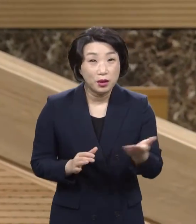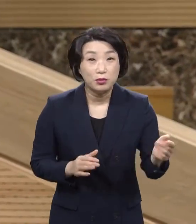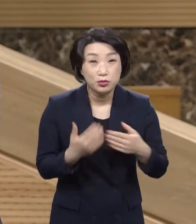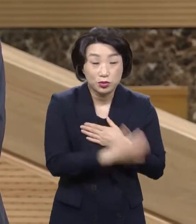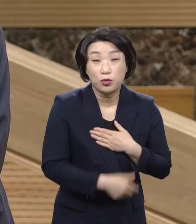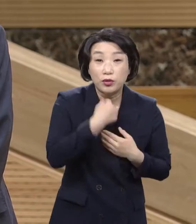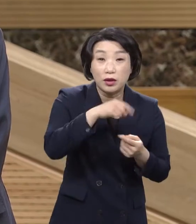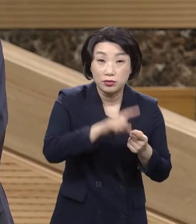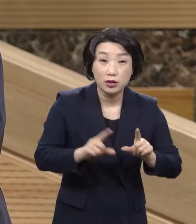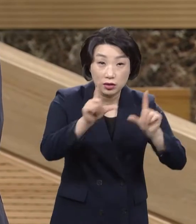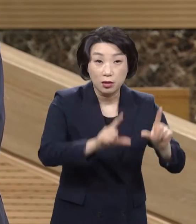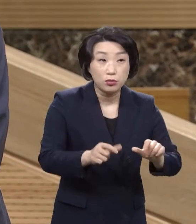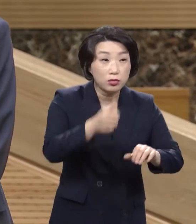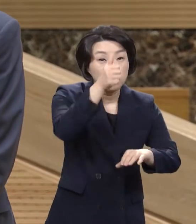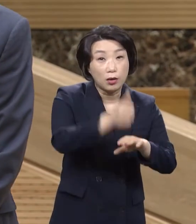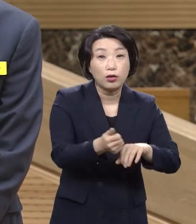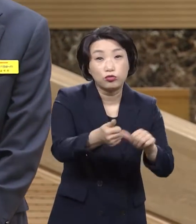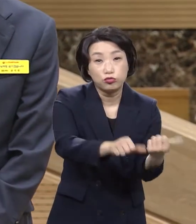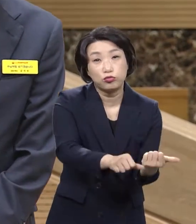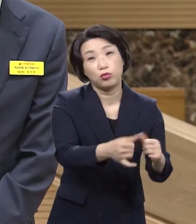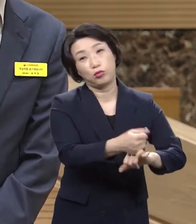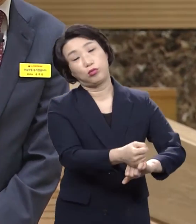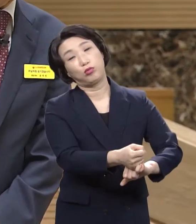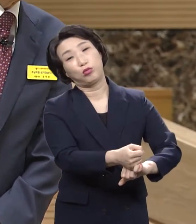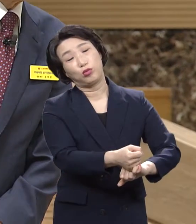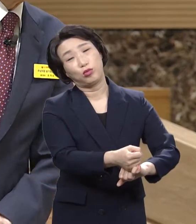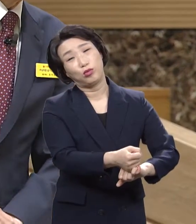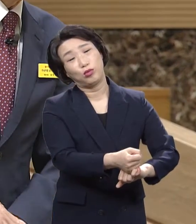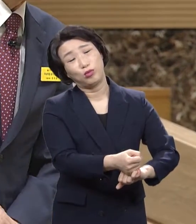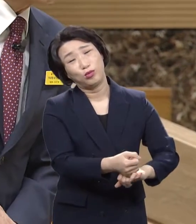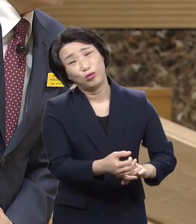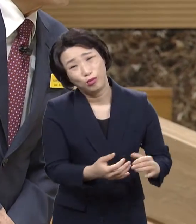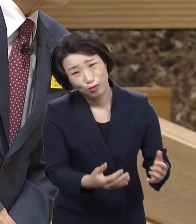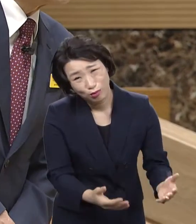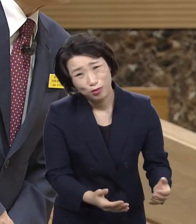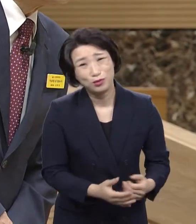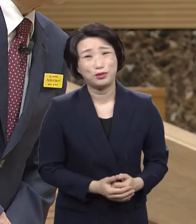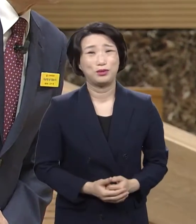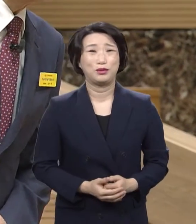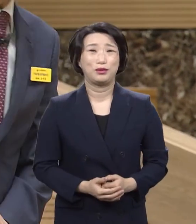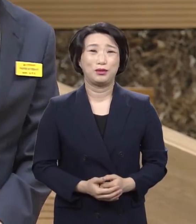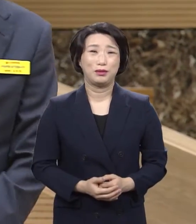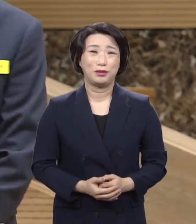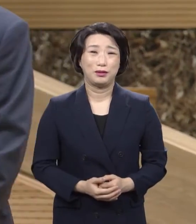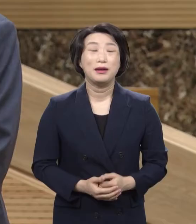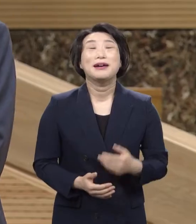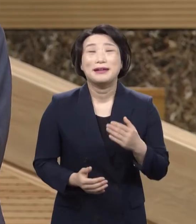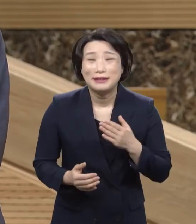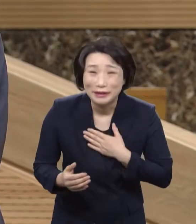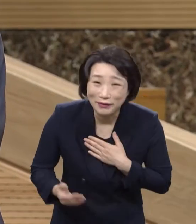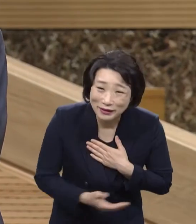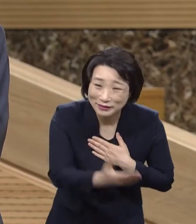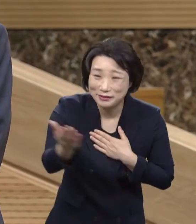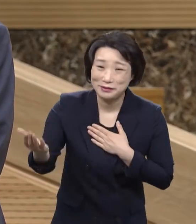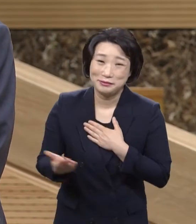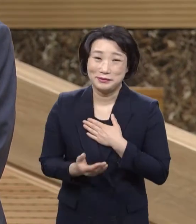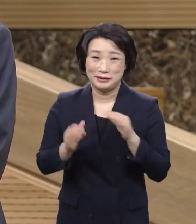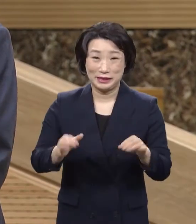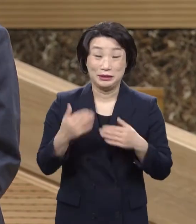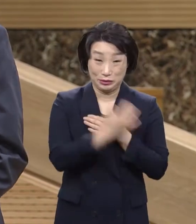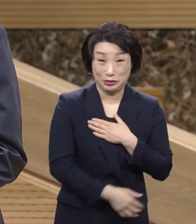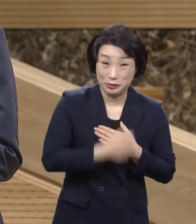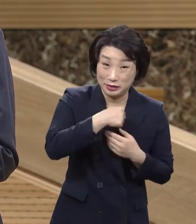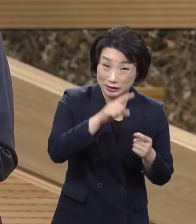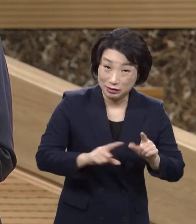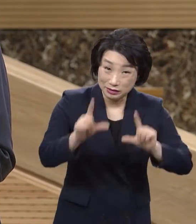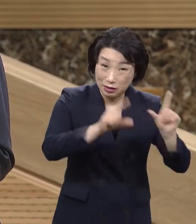육신대로 살면 반드시 죽을 것이로되 라고 했어. 그래서 나와 여러분들은